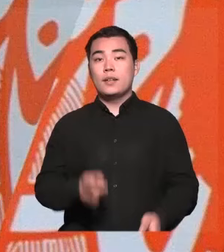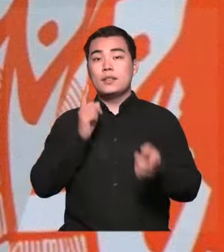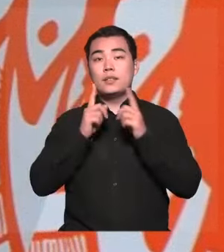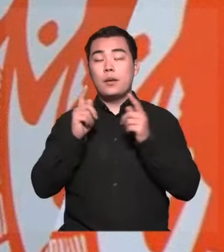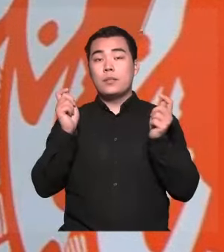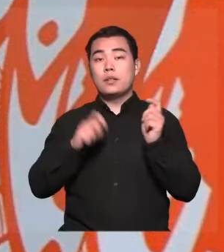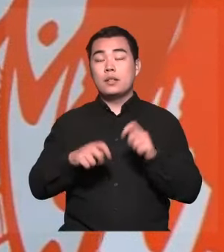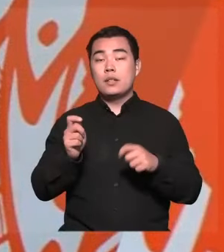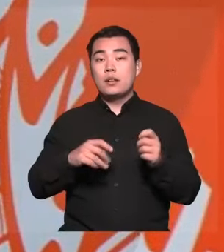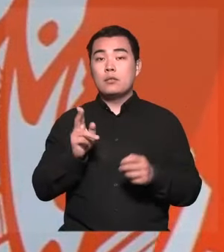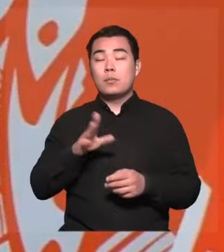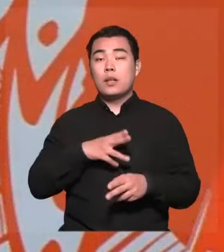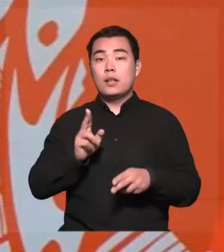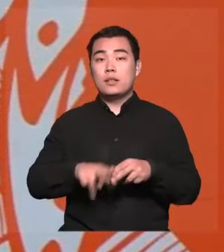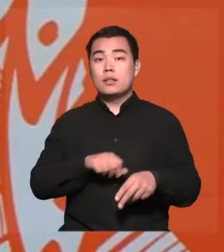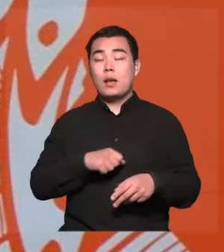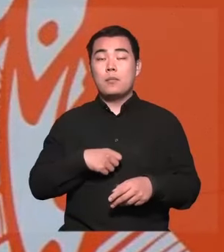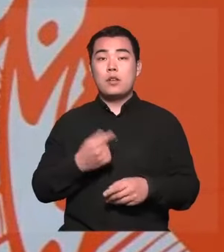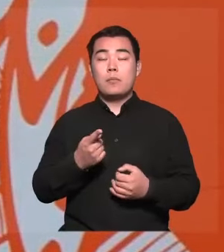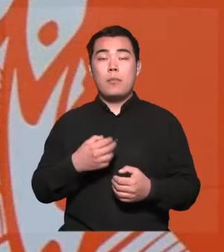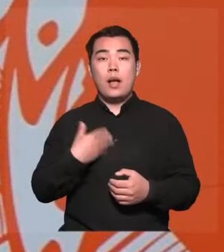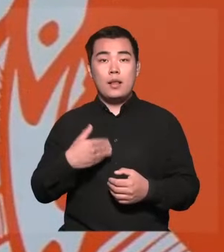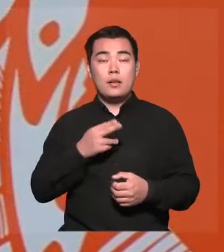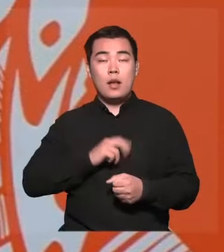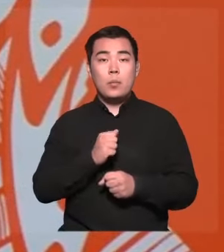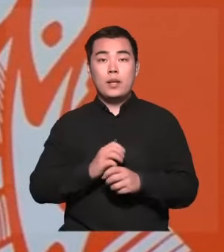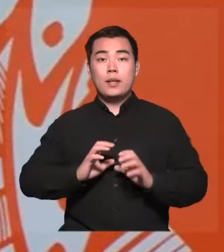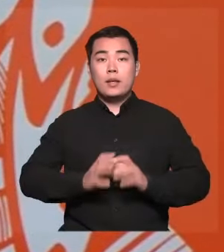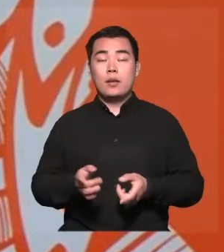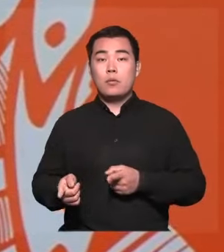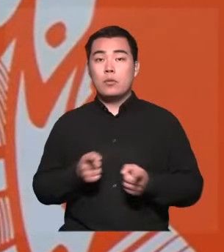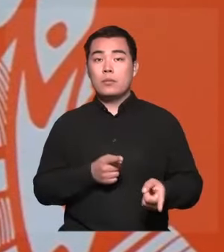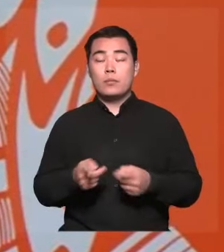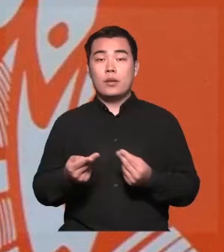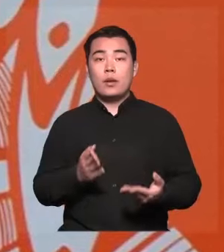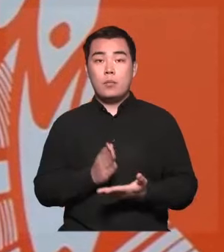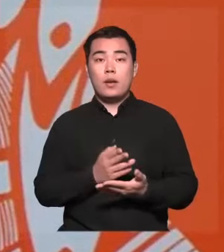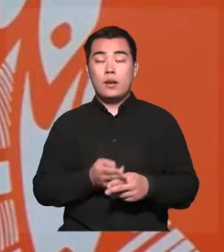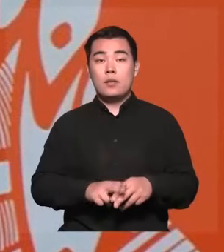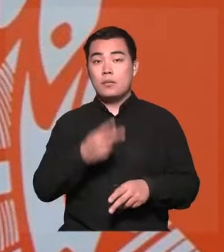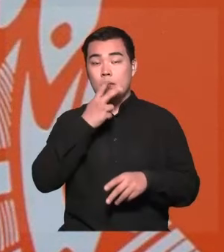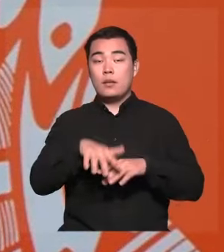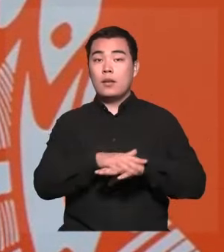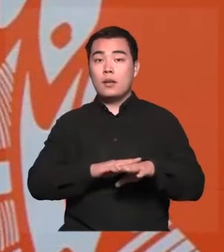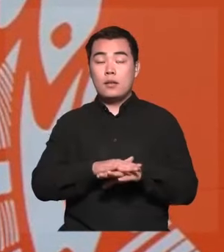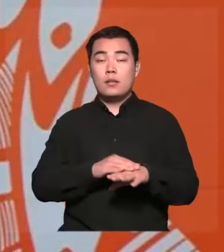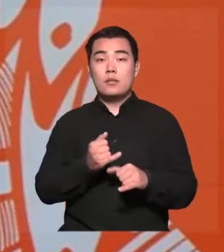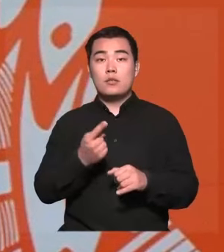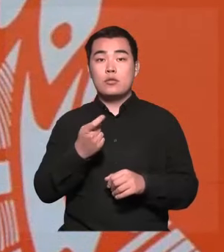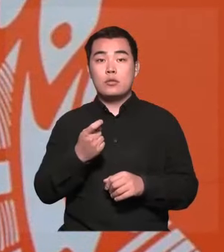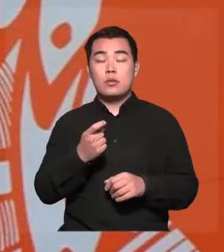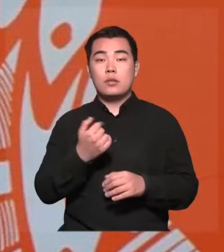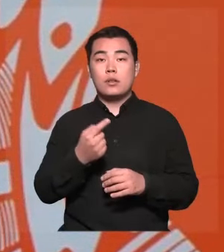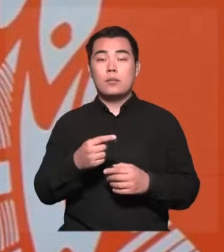Саммиттен кейінгі елде өткелі тұрған ең ауқымды шара бұл дүниежүзілік көшпенділер ойыны. Оны тамашалауға әлемнің әр түкпірінен